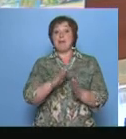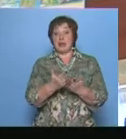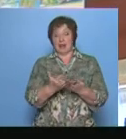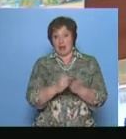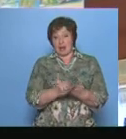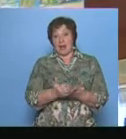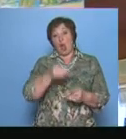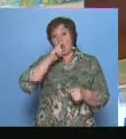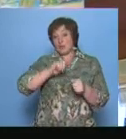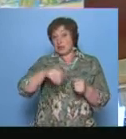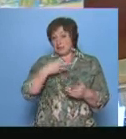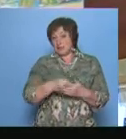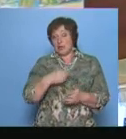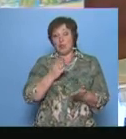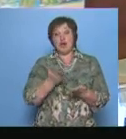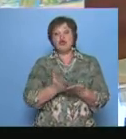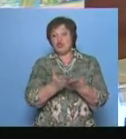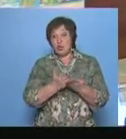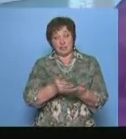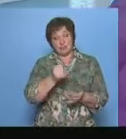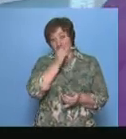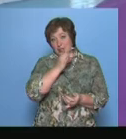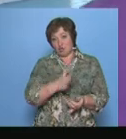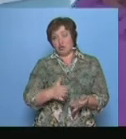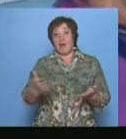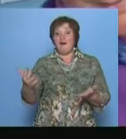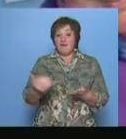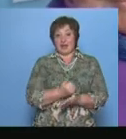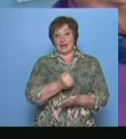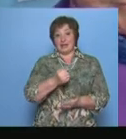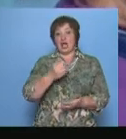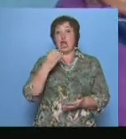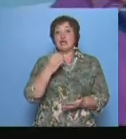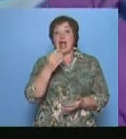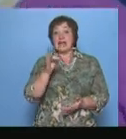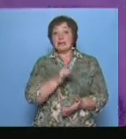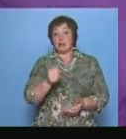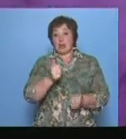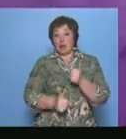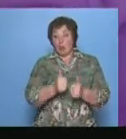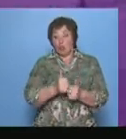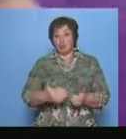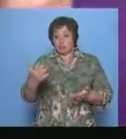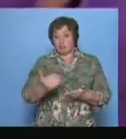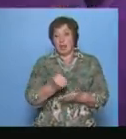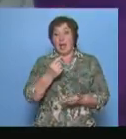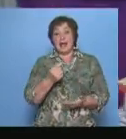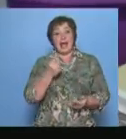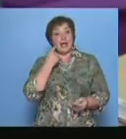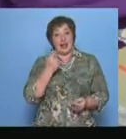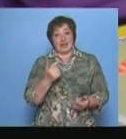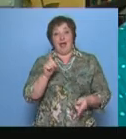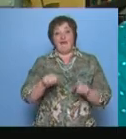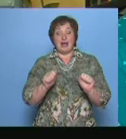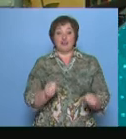своим читателям она просто не может. Выигранные 100 тысяч в республиканском конкурсе – редкая возможность обновить скромный библиотечный